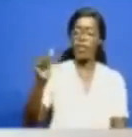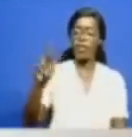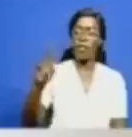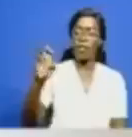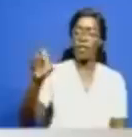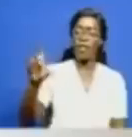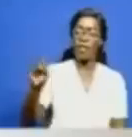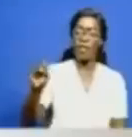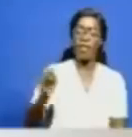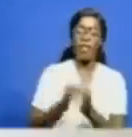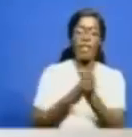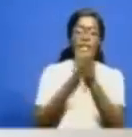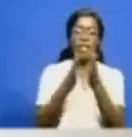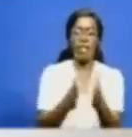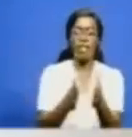viongozi